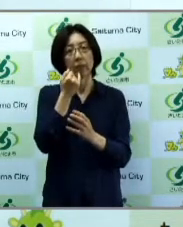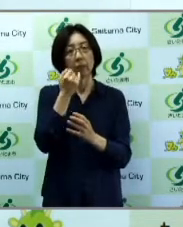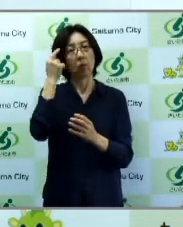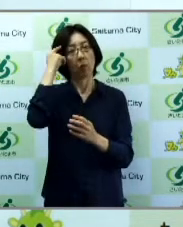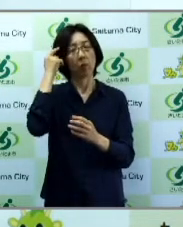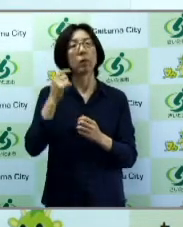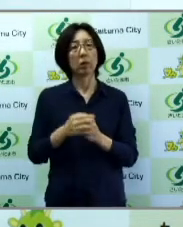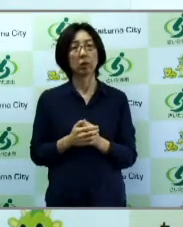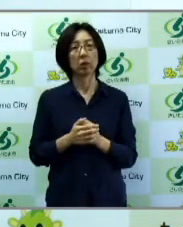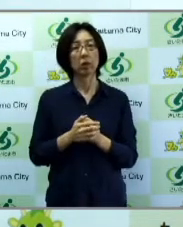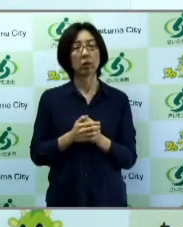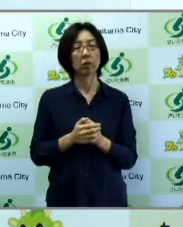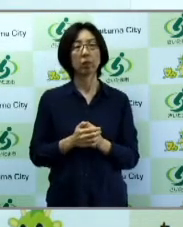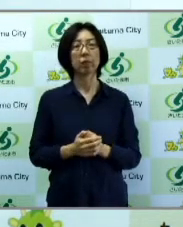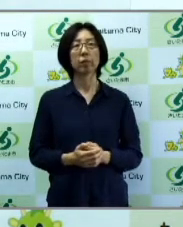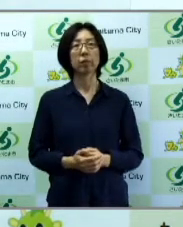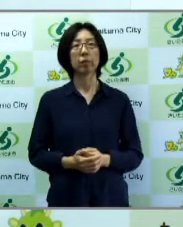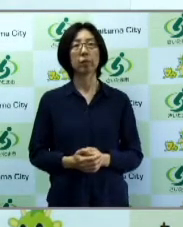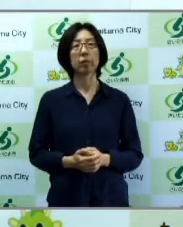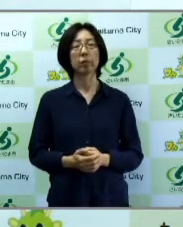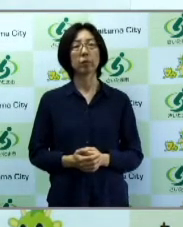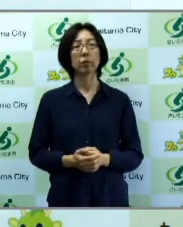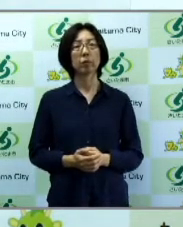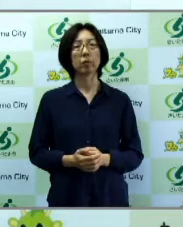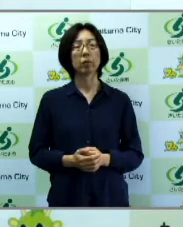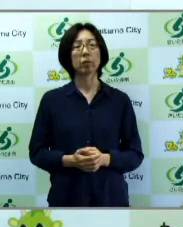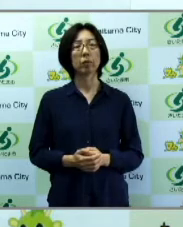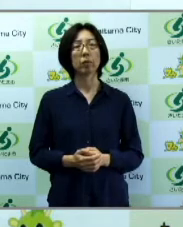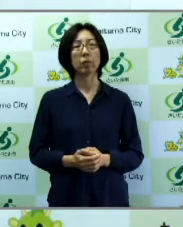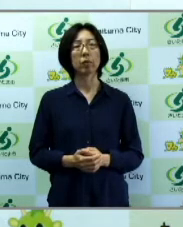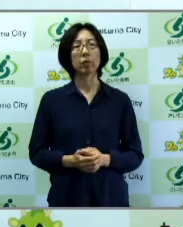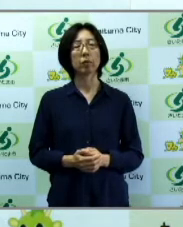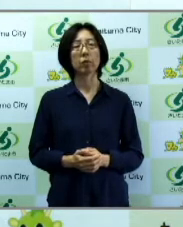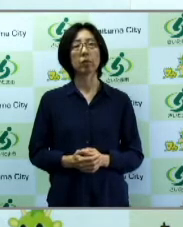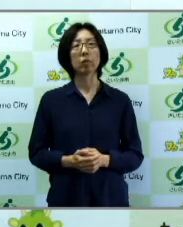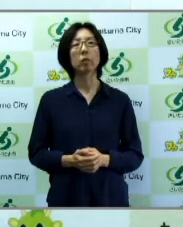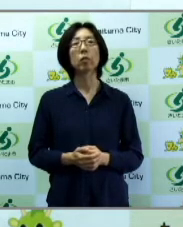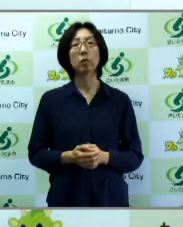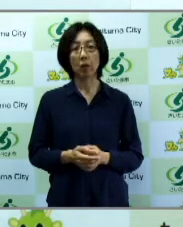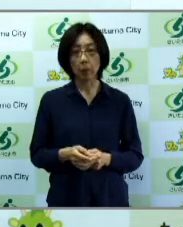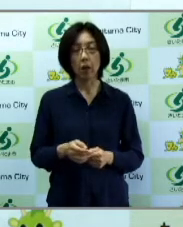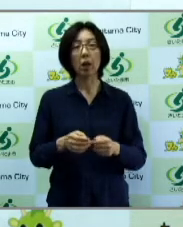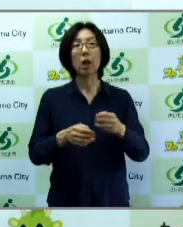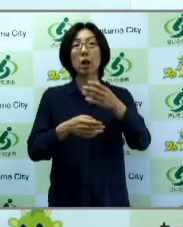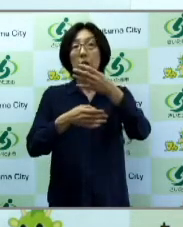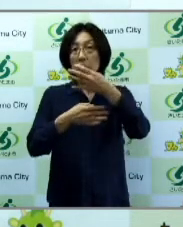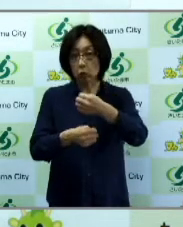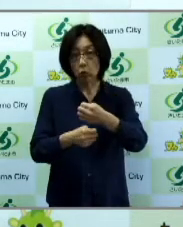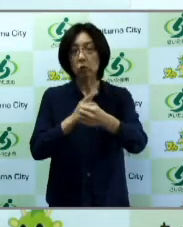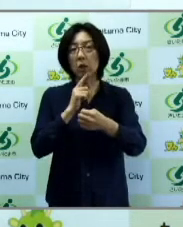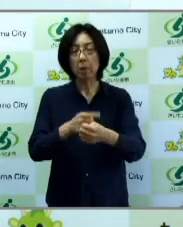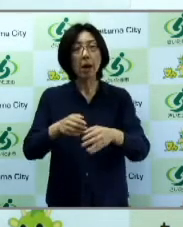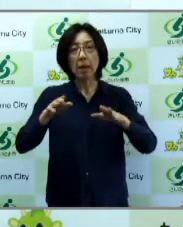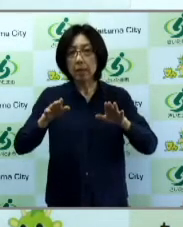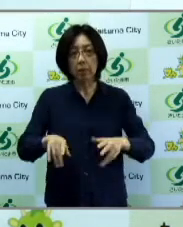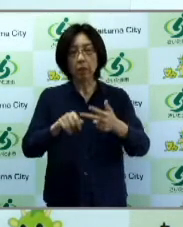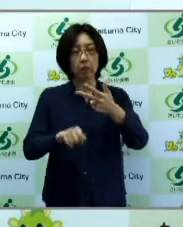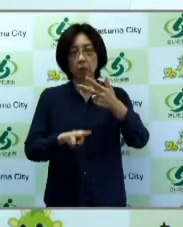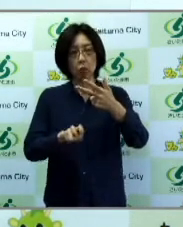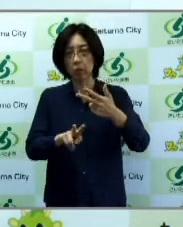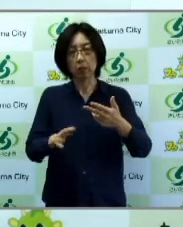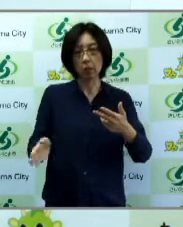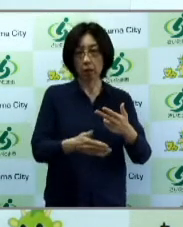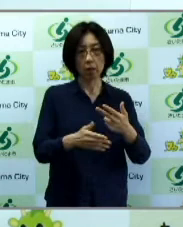。 そうするといつやるのっていうふうになれば今じゃないっていう、 そういうことです